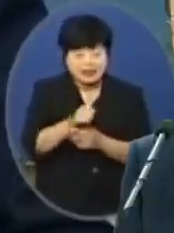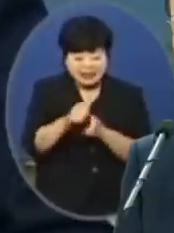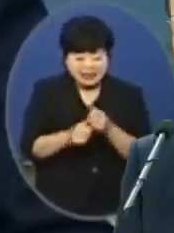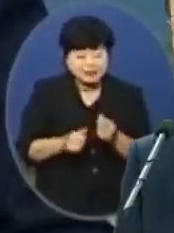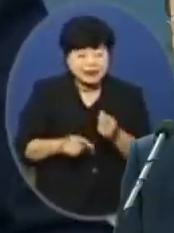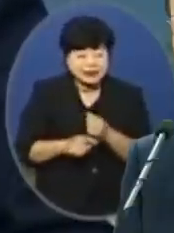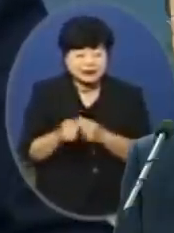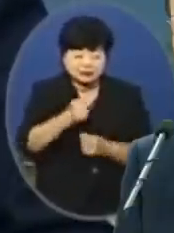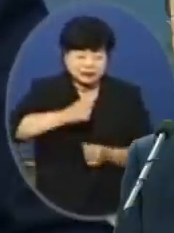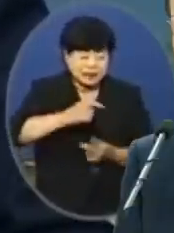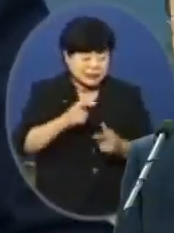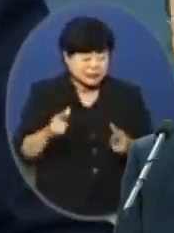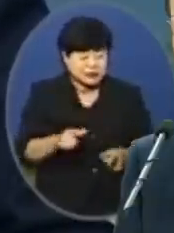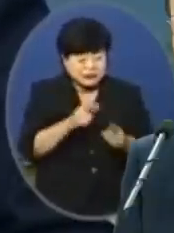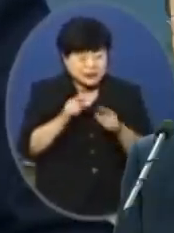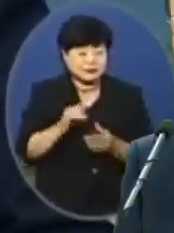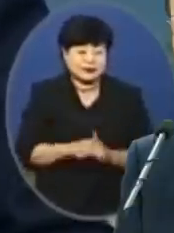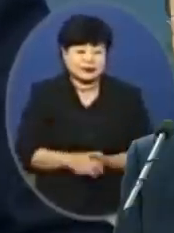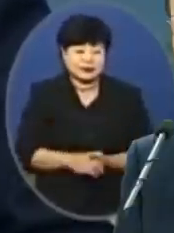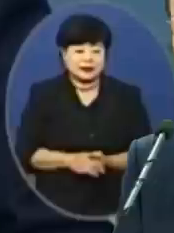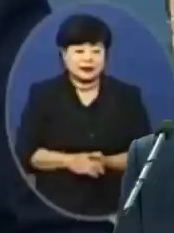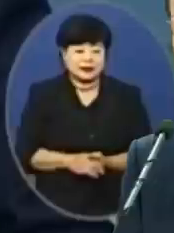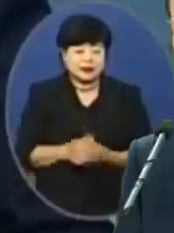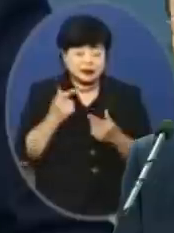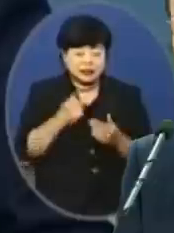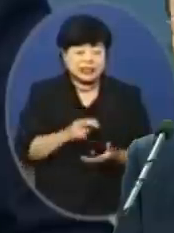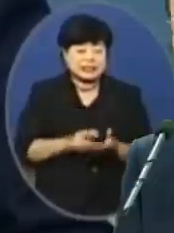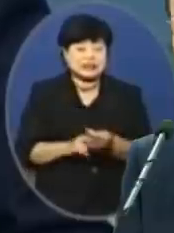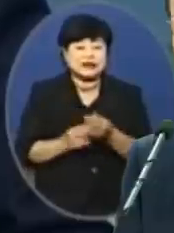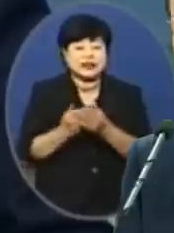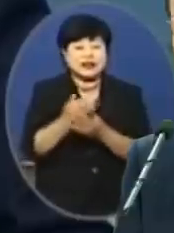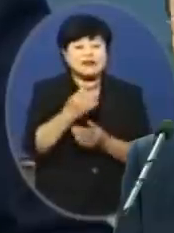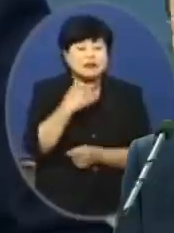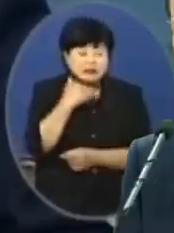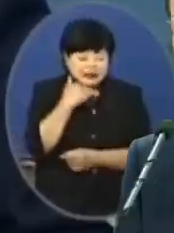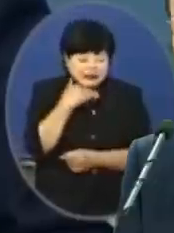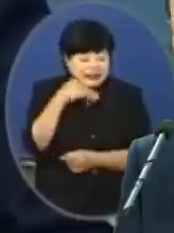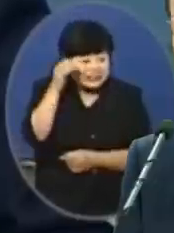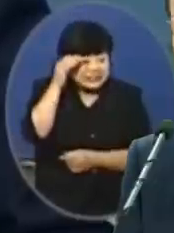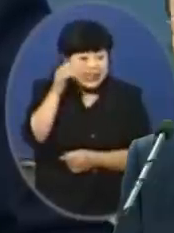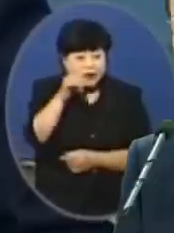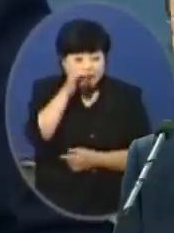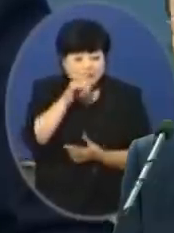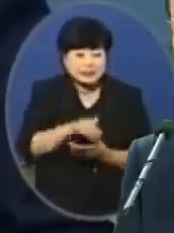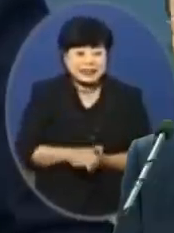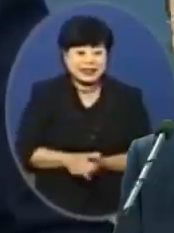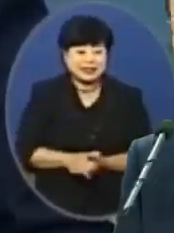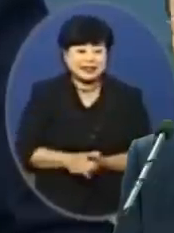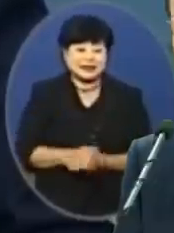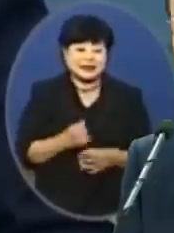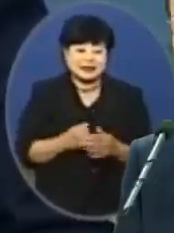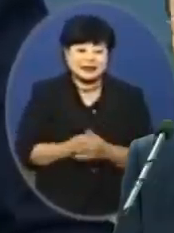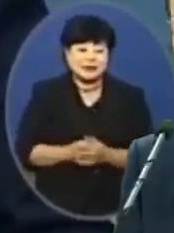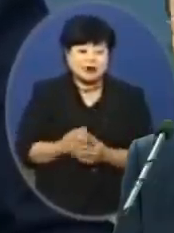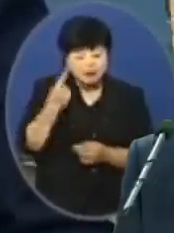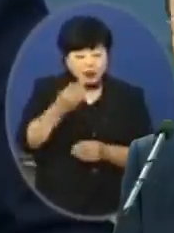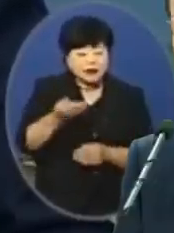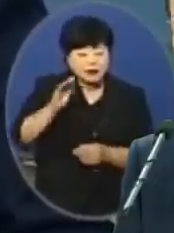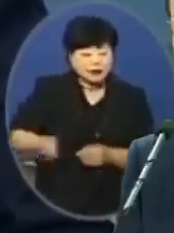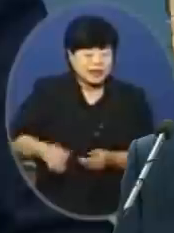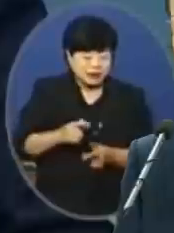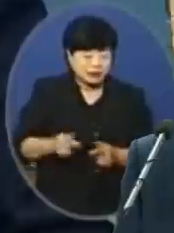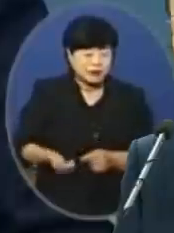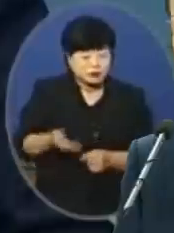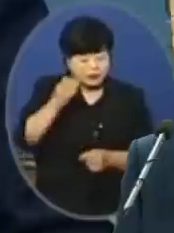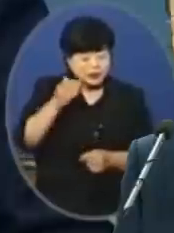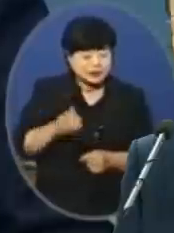하나님의 뜻을 거역하지 않고 사는 이상은 언제나 기적이 일어날 것을 기대하고 사는 것입니다. 그래서 머리가 되고 꼬리 안 되고